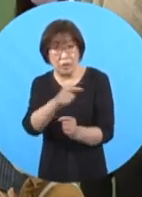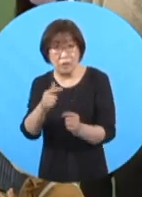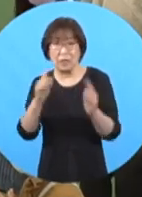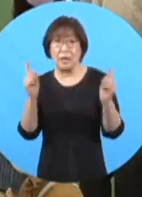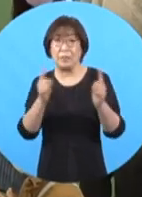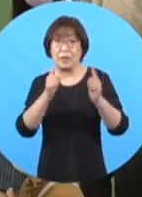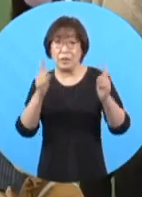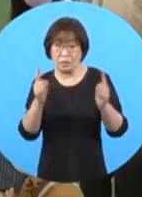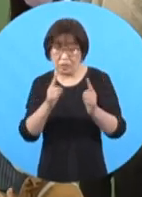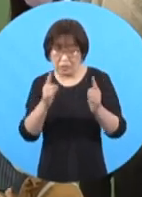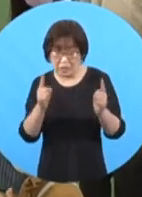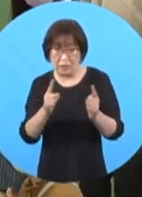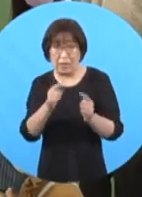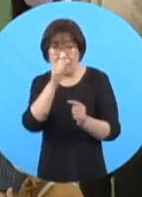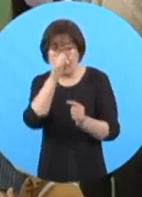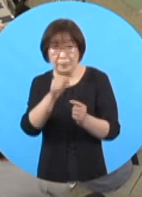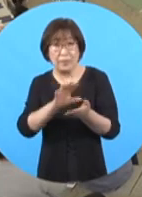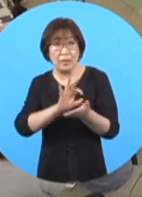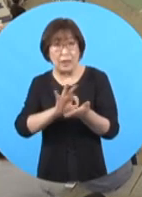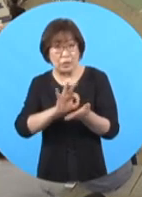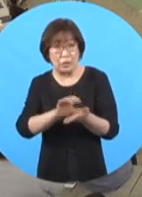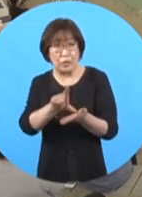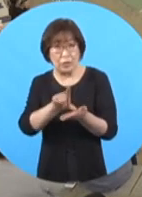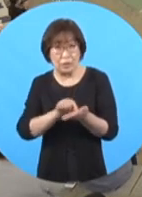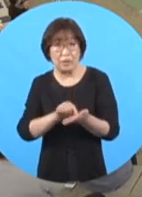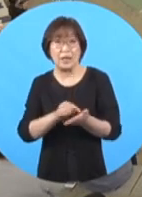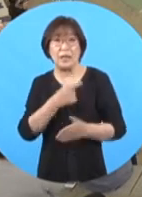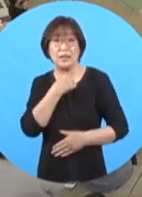なイベントでの活用帰還したいですね